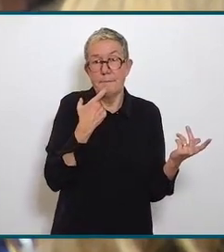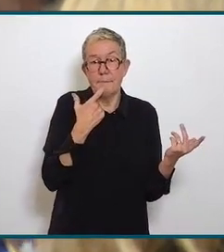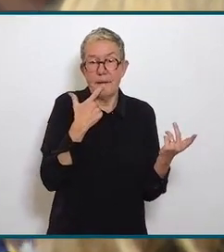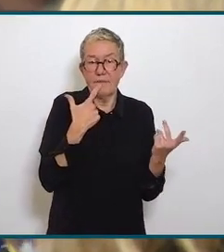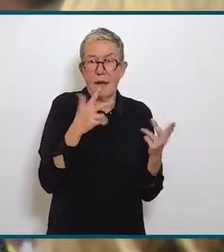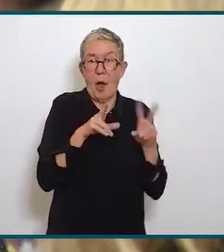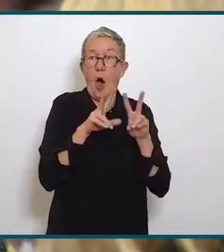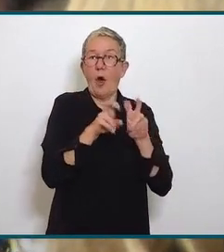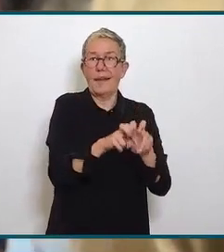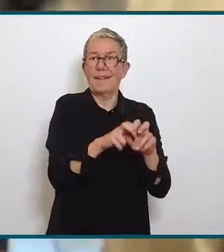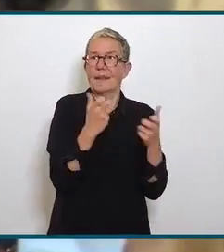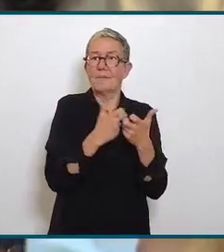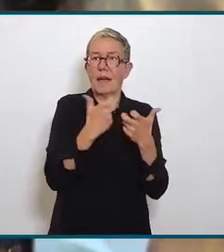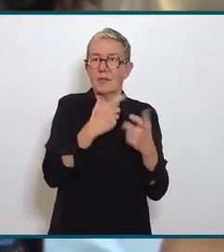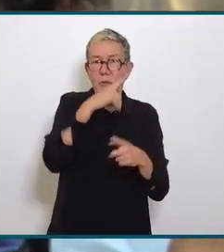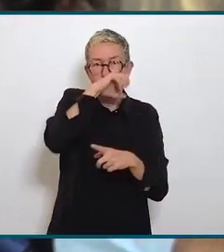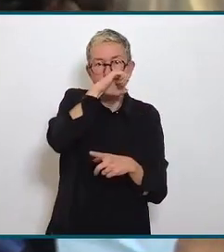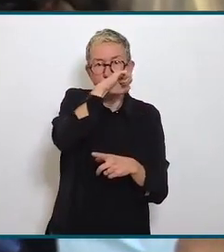dans le Léon, en fait